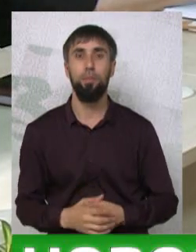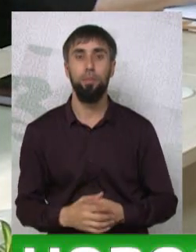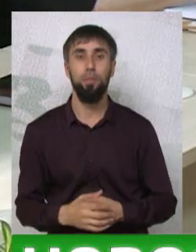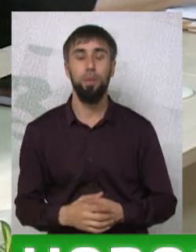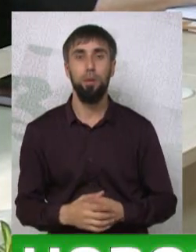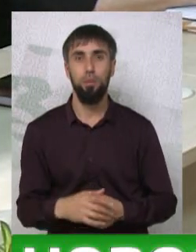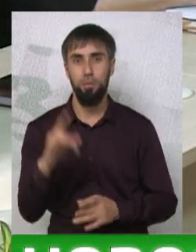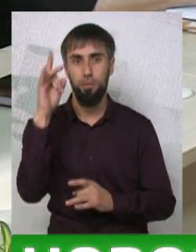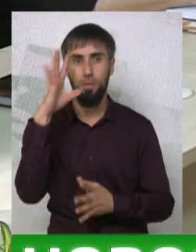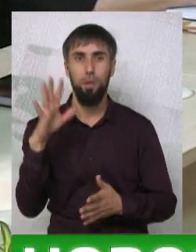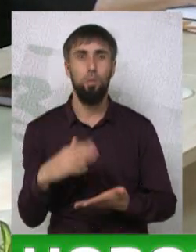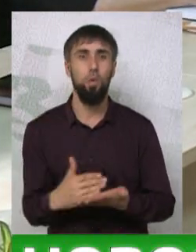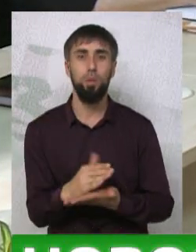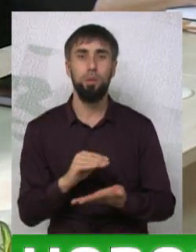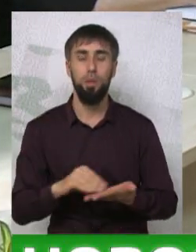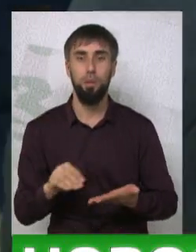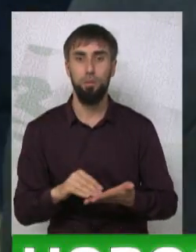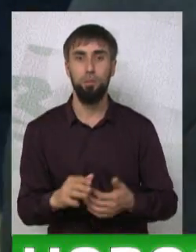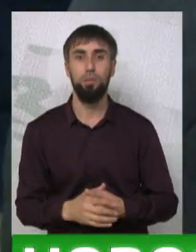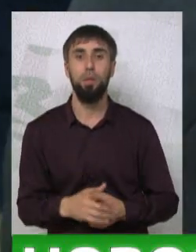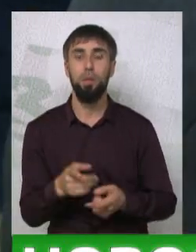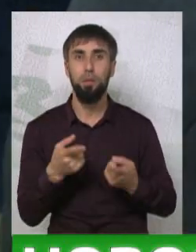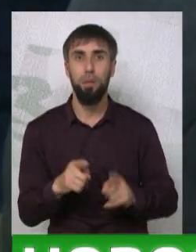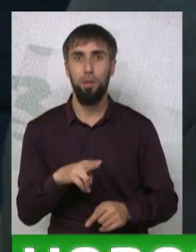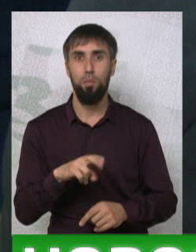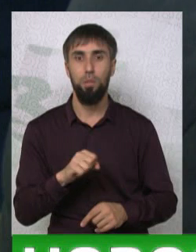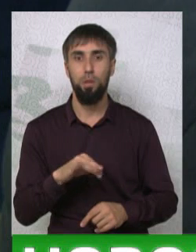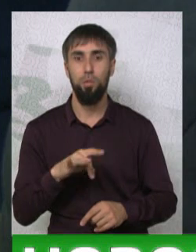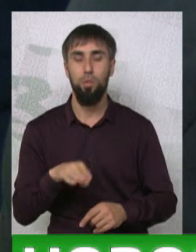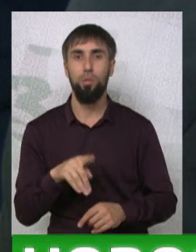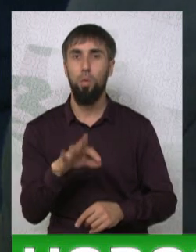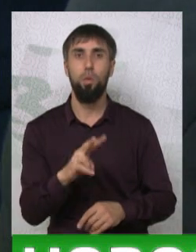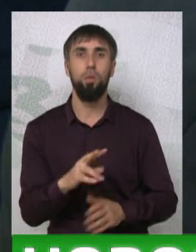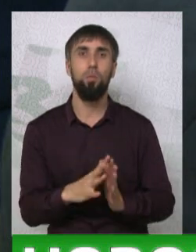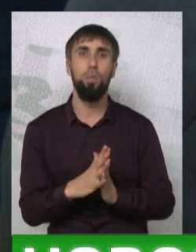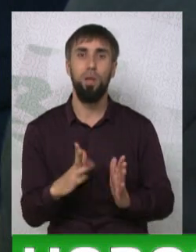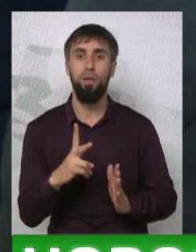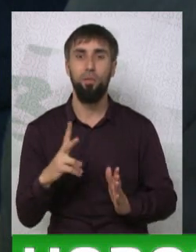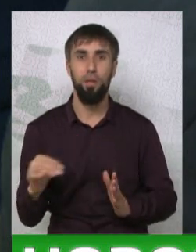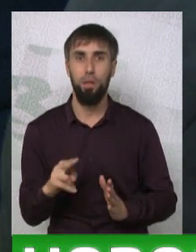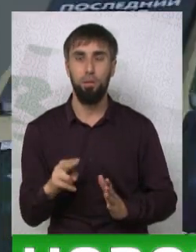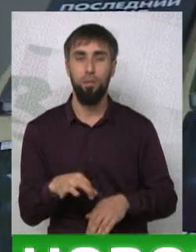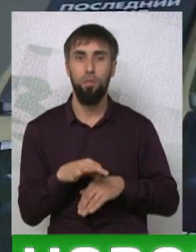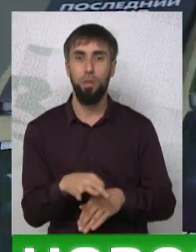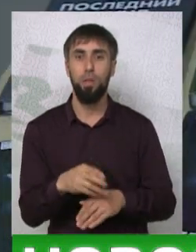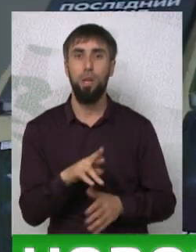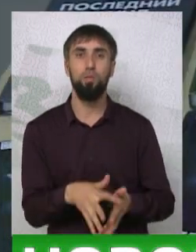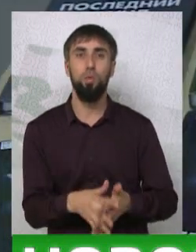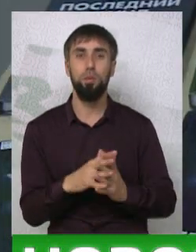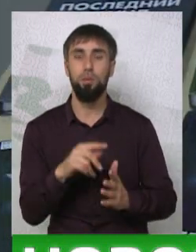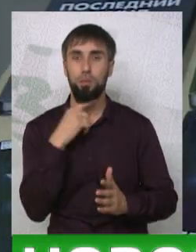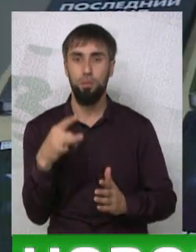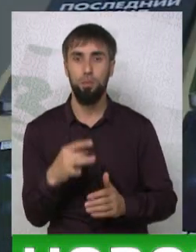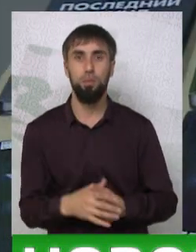Известный политический деятель, настоящий патриот, внесший весомый вклад в создание ингушской государственности. Благородный,